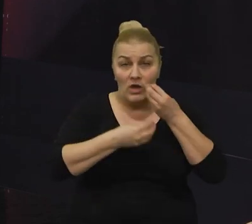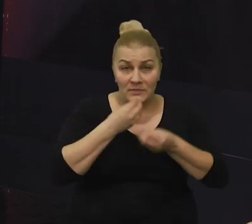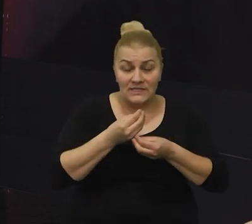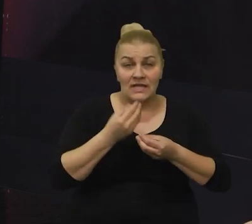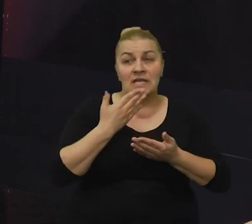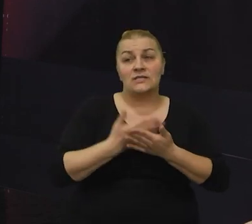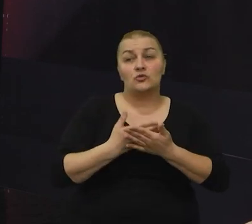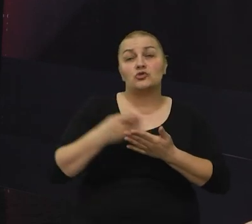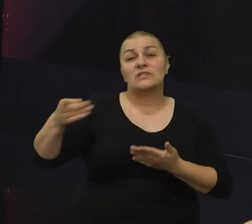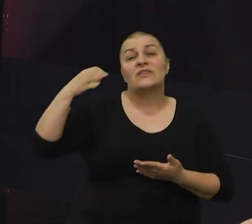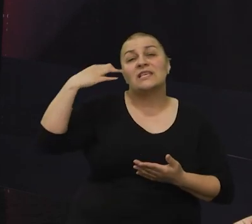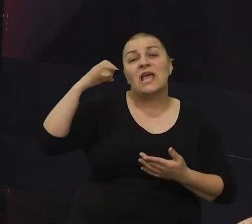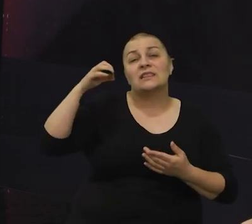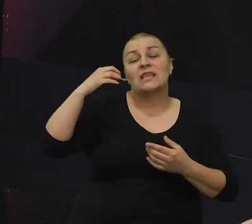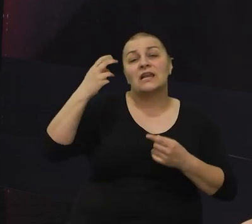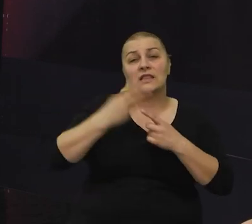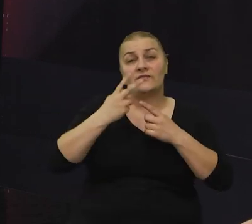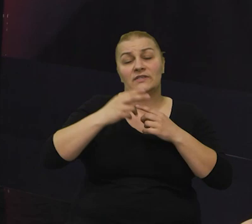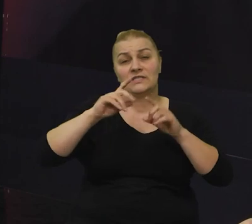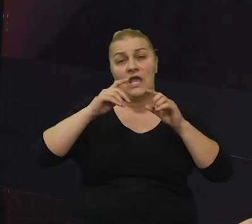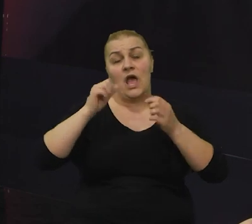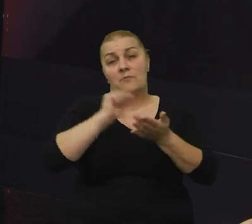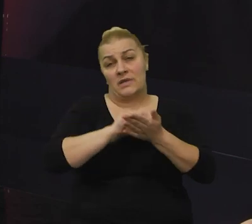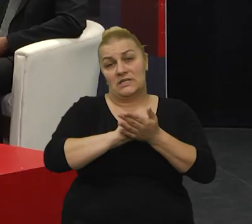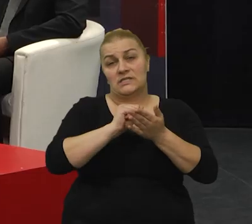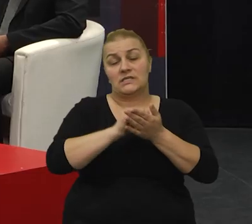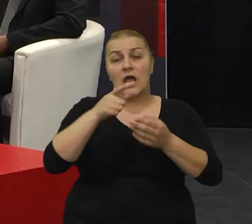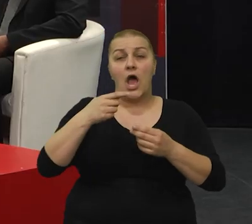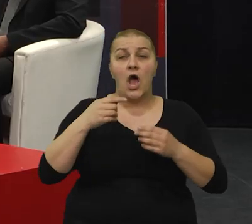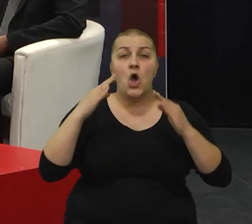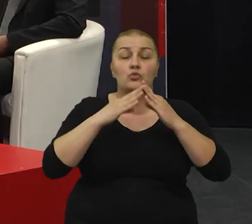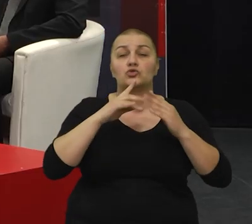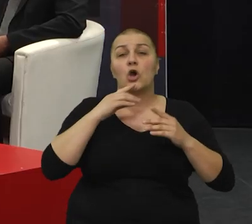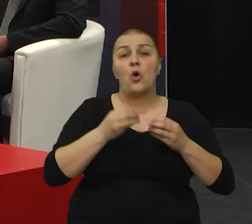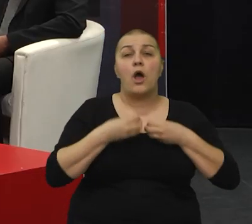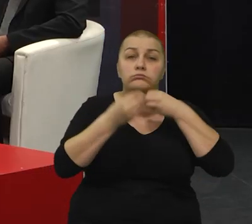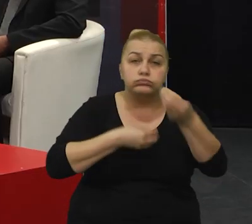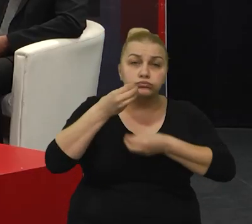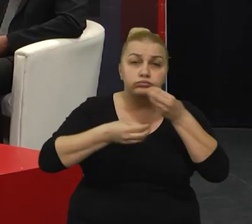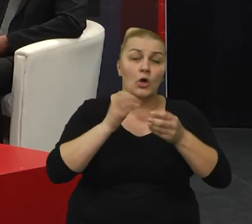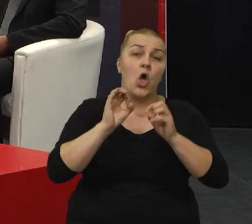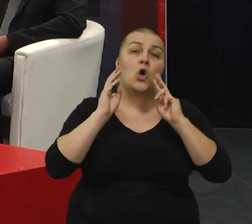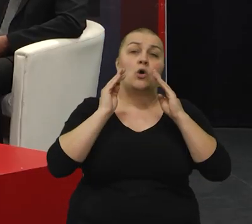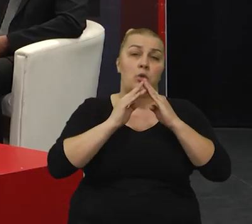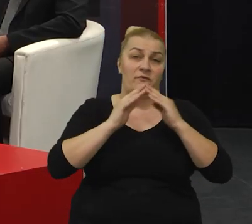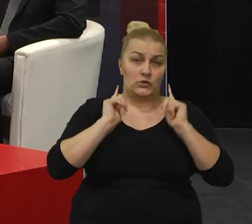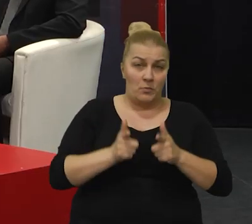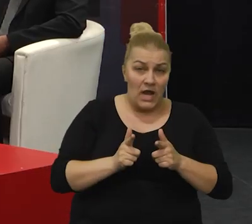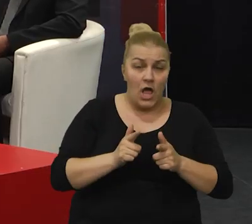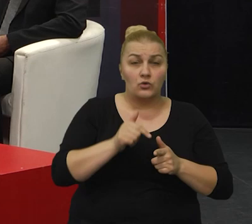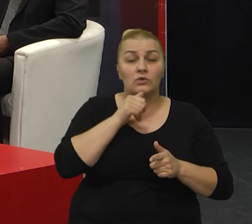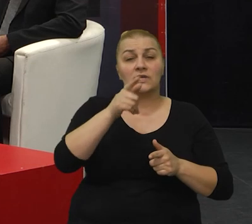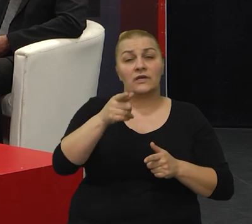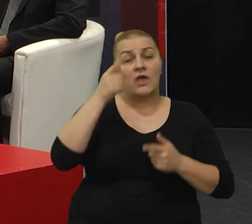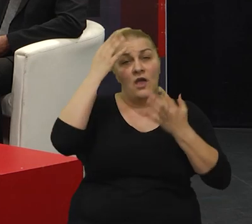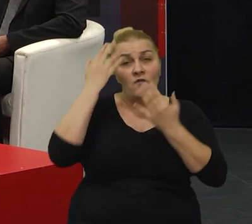emisiji jer ste vi jedina kuća medijska koji prenosi celokupno izbivanje u Domovinskog rata i